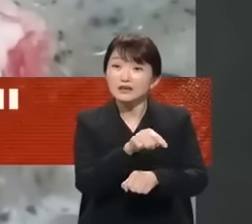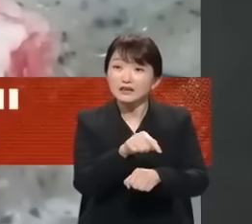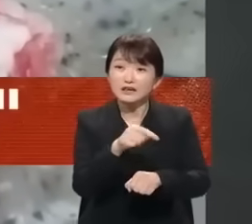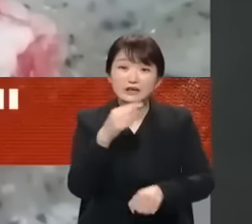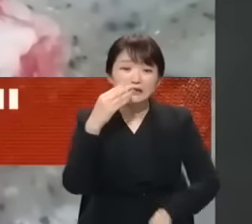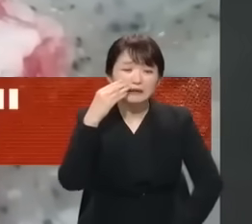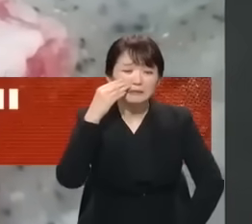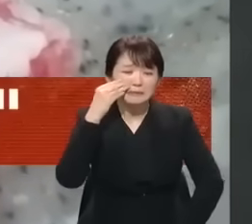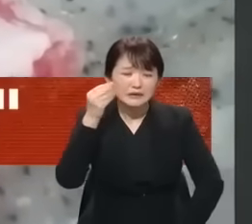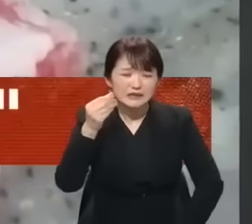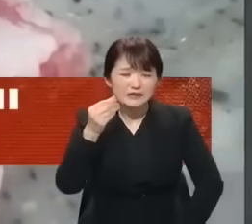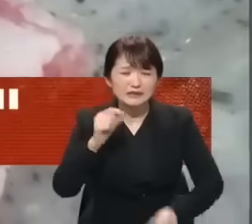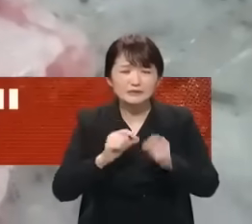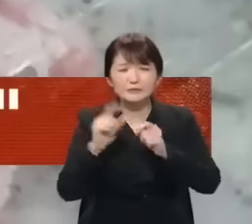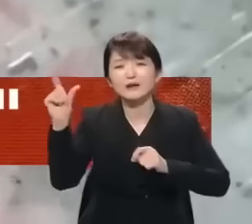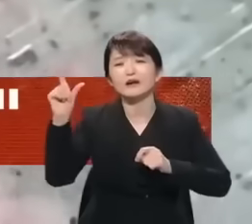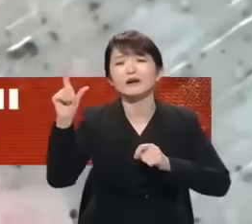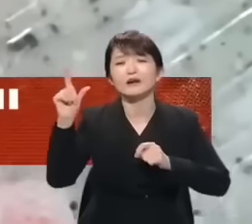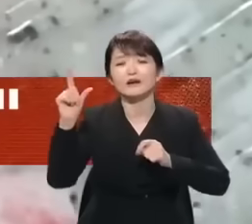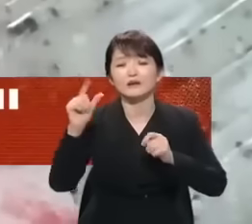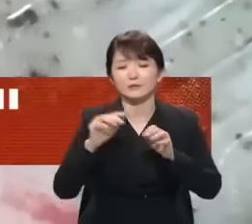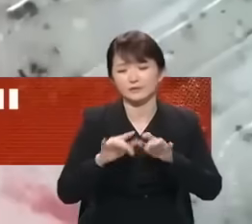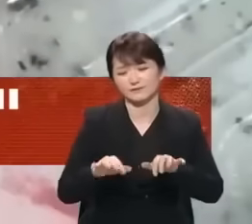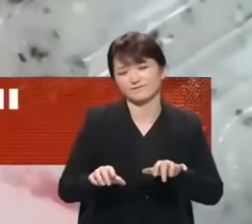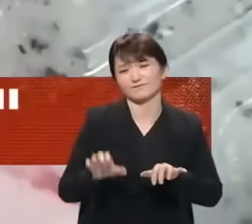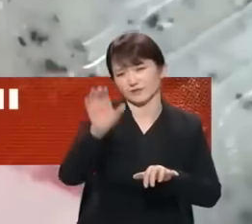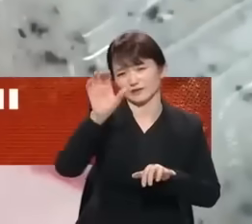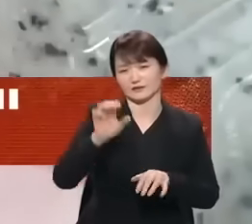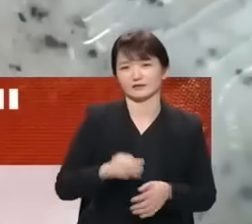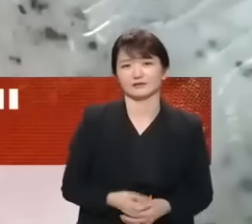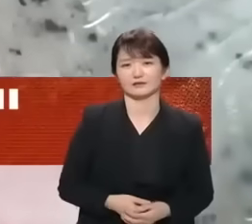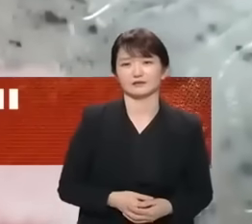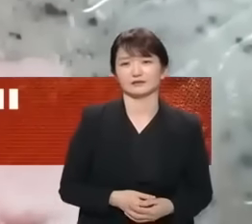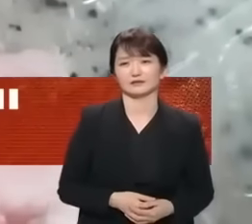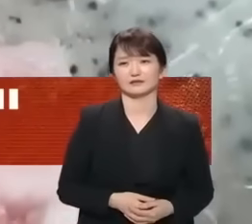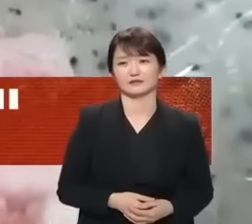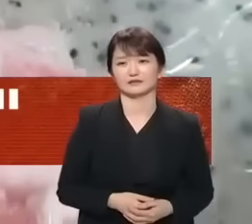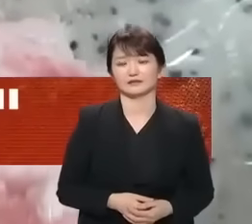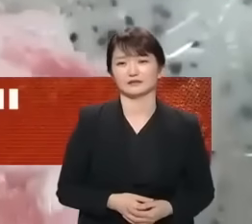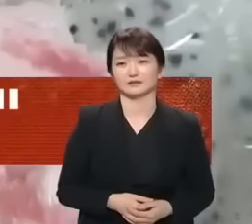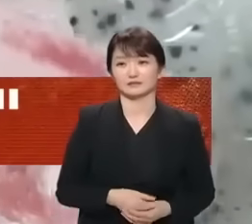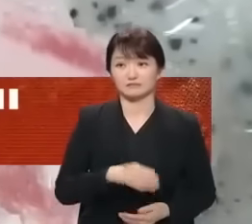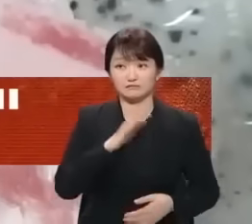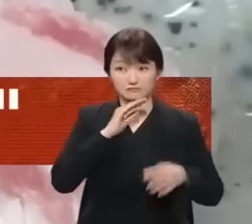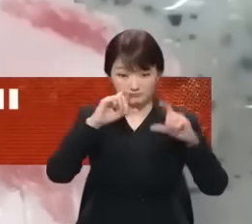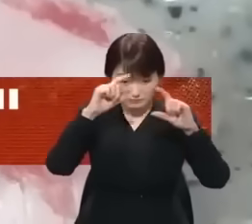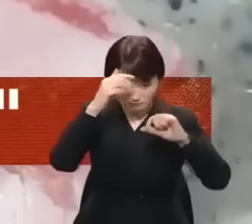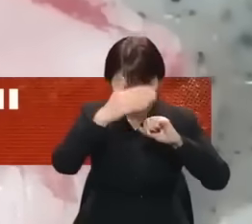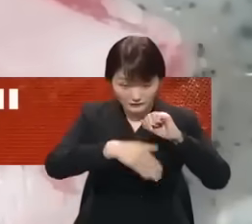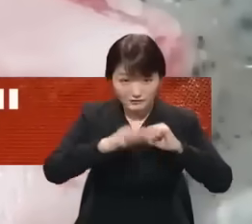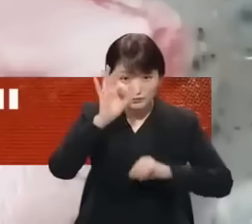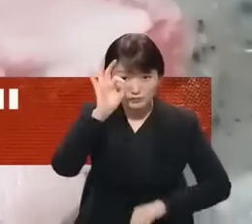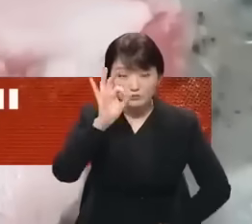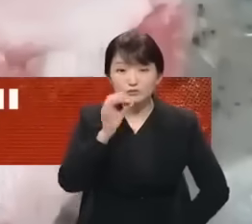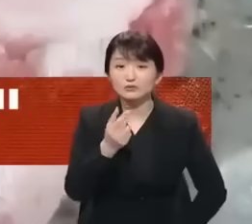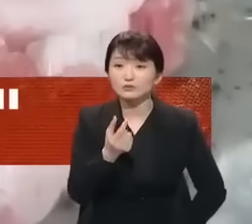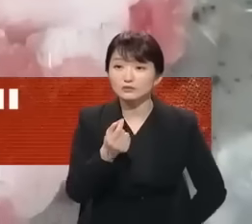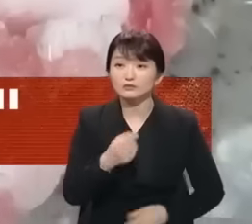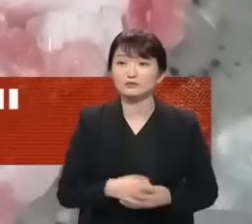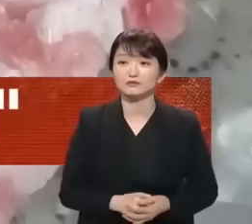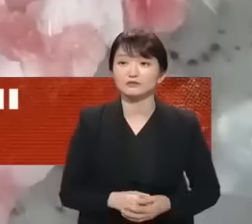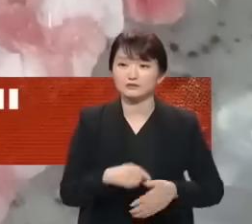빅의 삼겹살이 있다라고 하는이 글이 올라왔습니다 그러니까 이제 실제 사진에서 보시는 바와 같이 지금 뭐